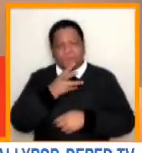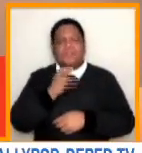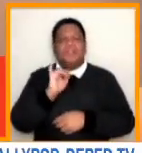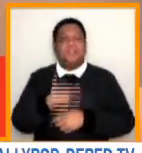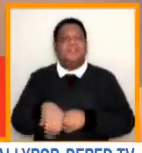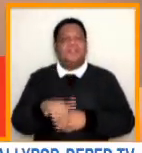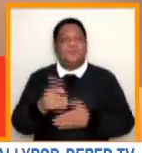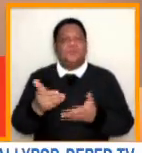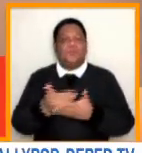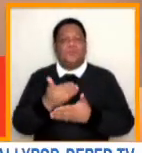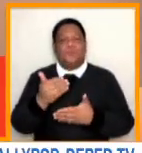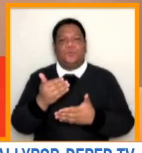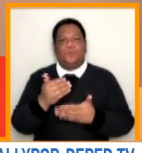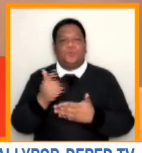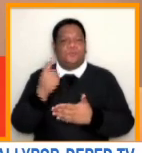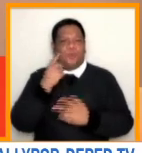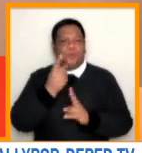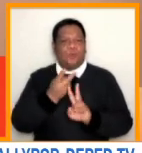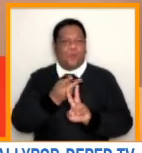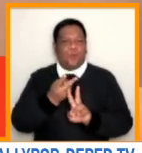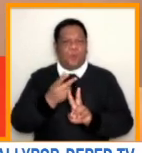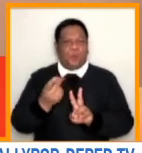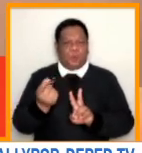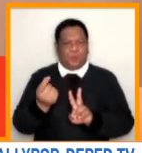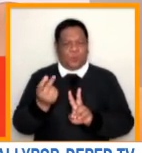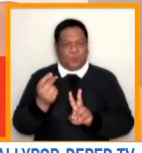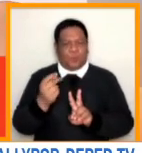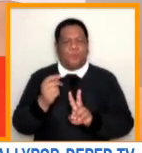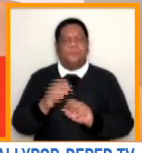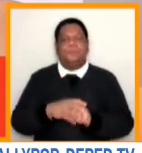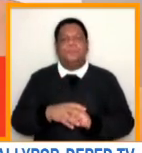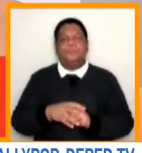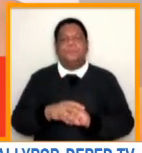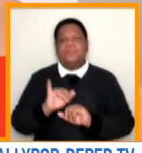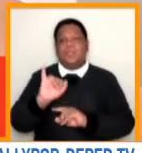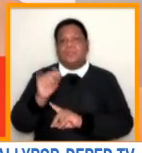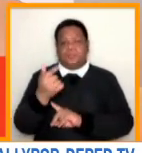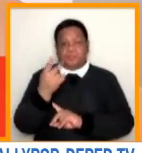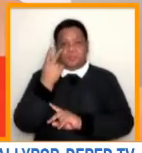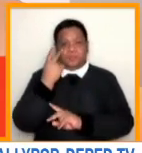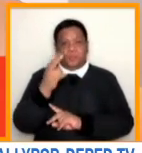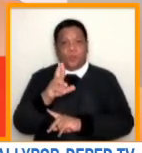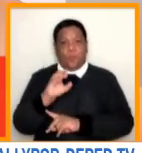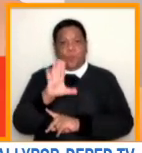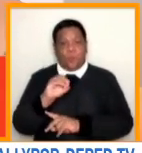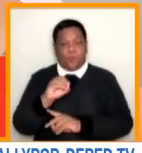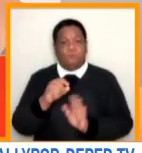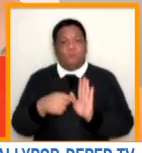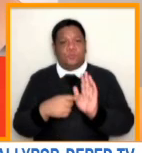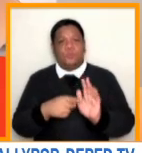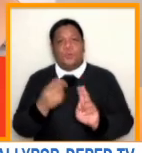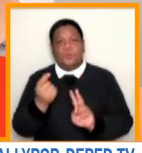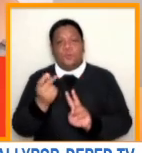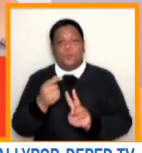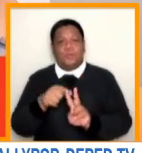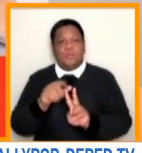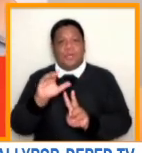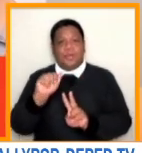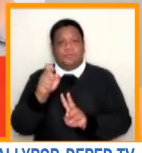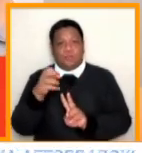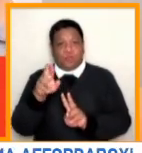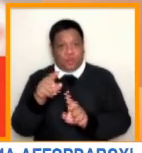tuta ng aso nilang, si Valentine. Sa IG, pinasilip ni Rocco ang isa sa mga tuta na si Casper. Si Casper na